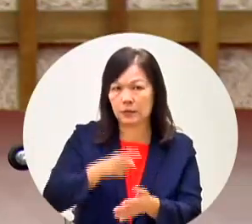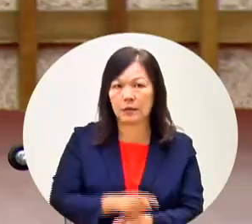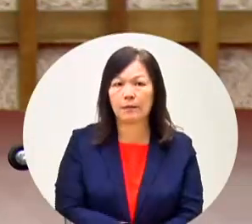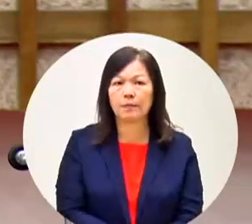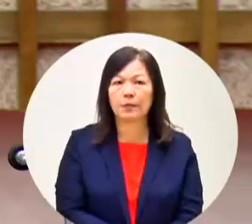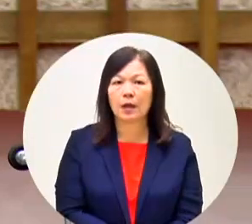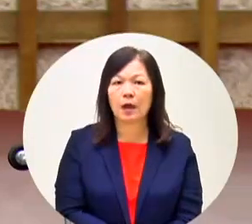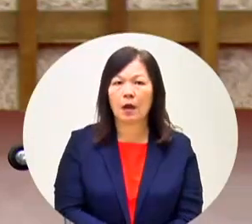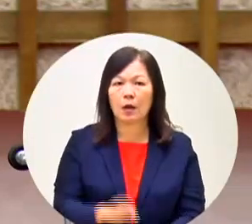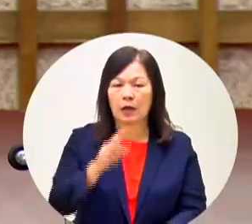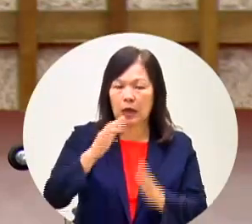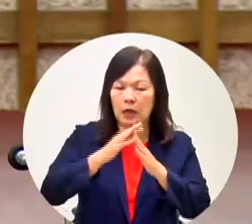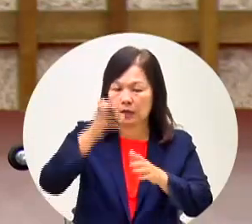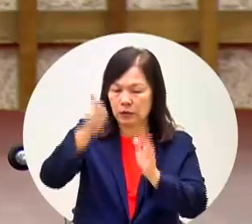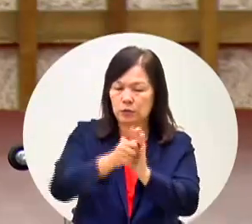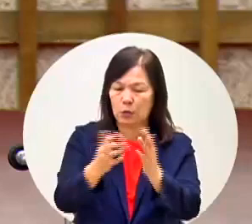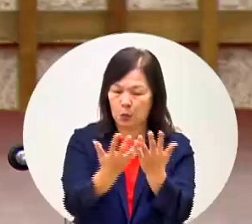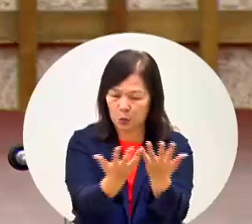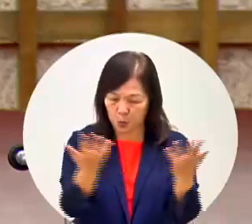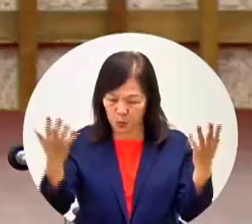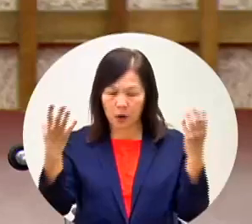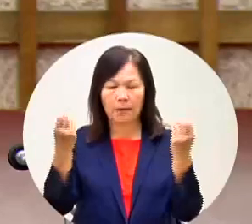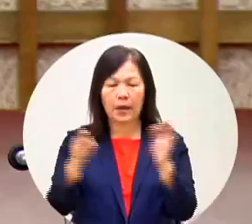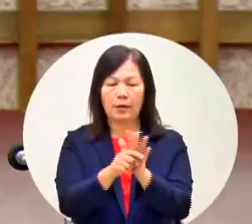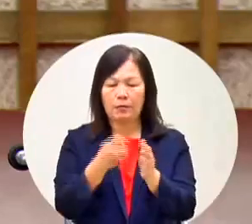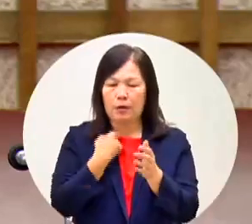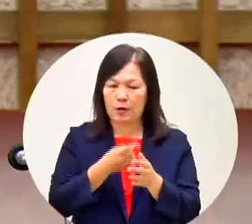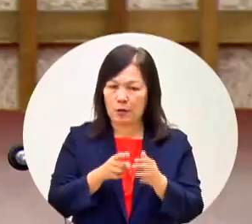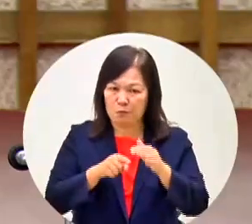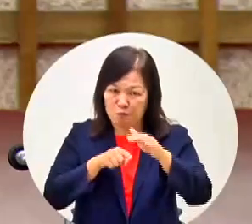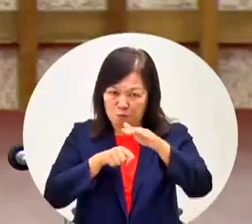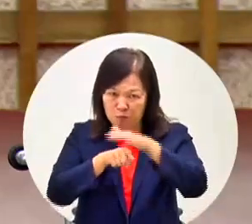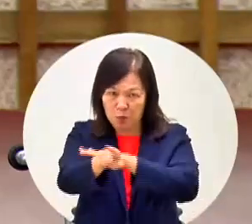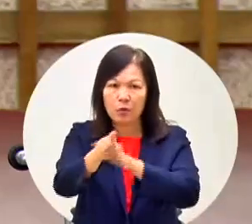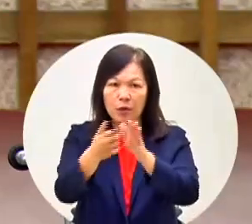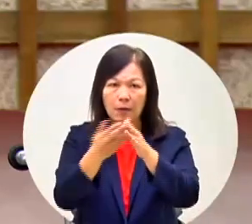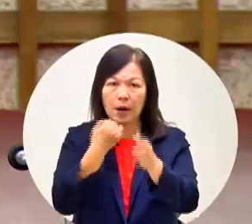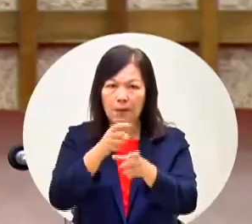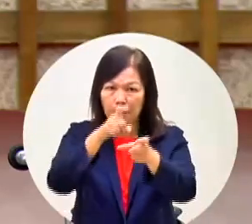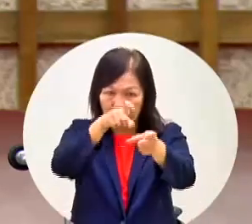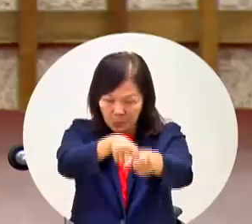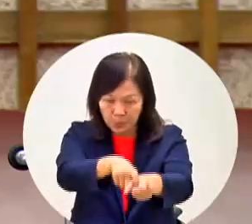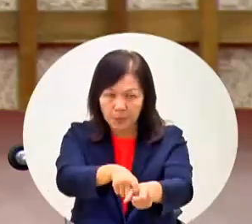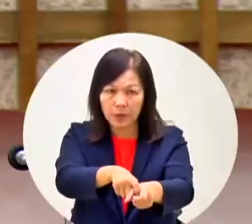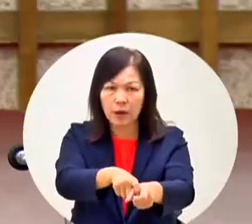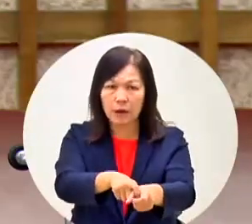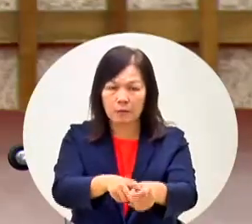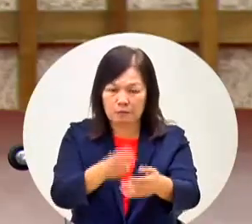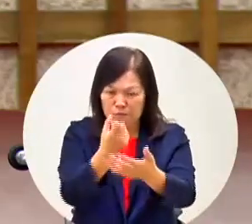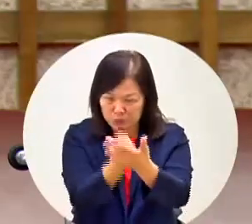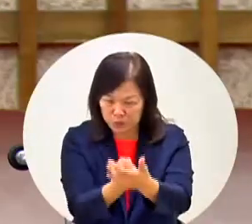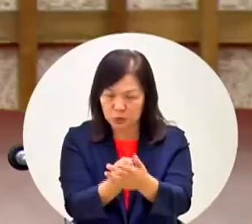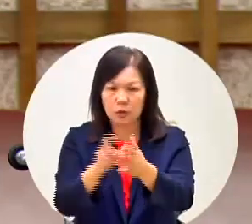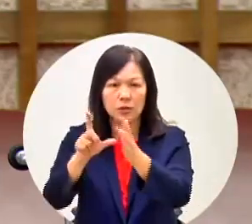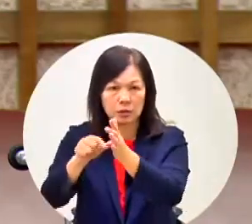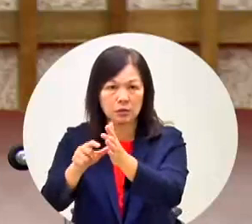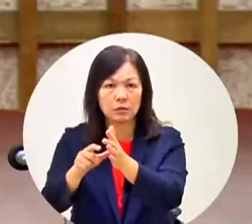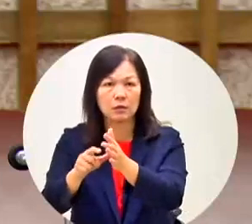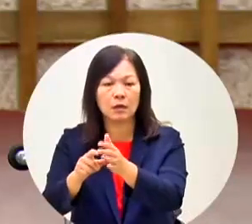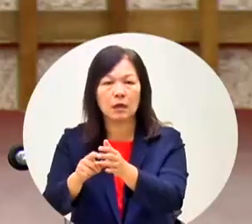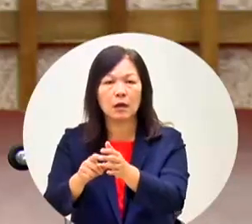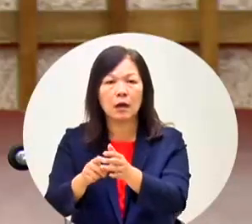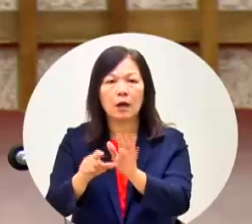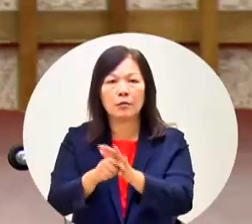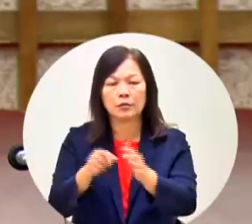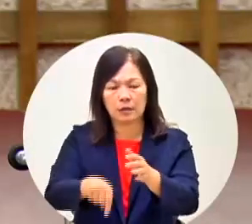前。目标、时间、目标、决心、时间，我相信在这个前提之下，你